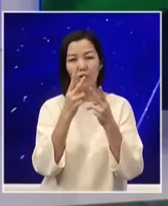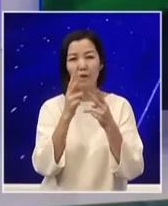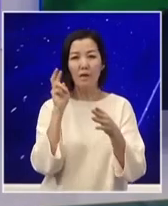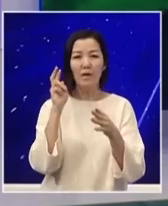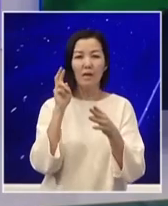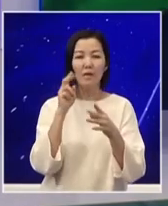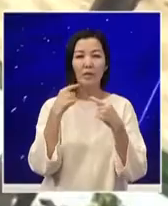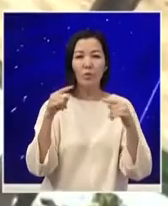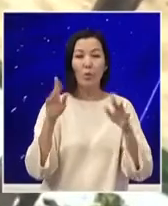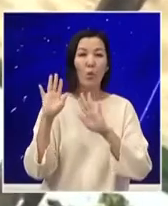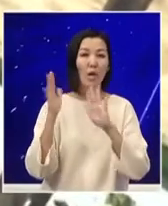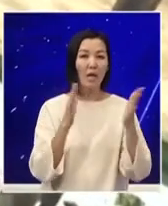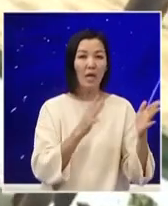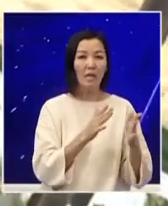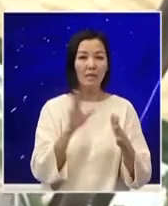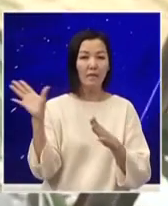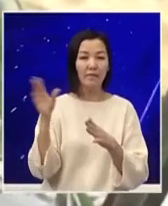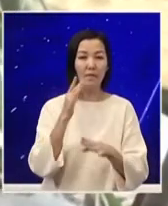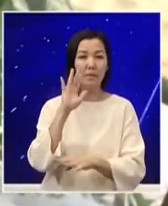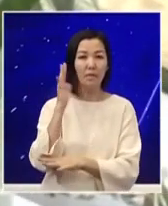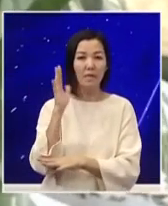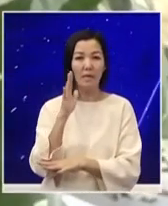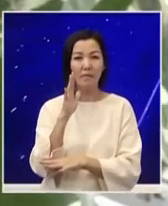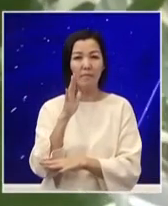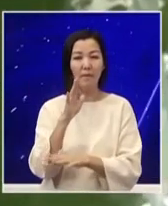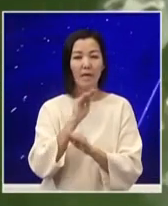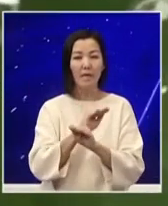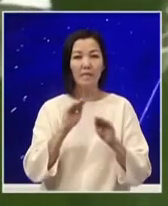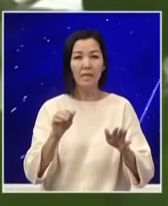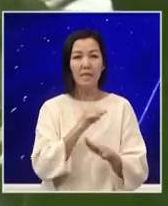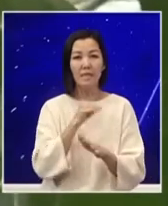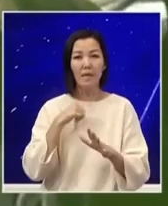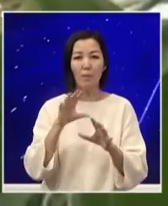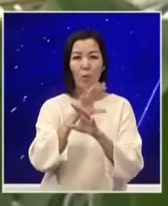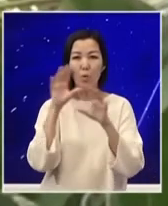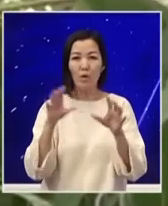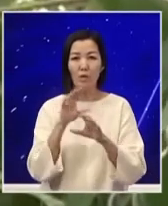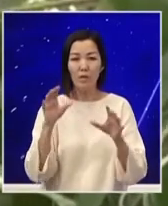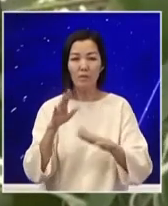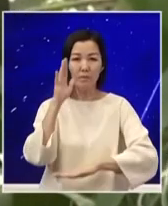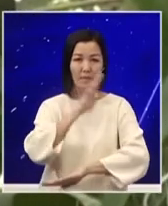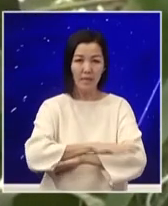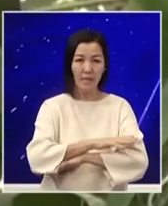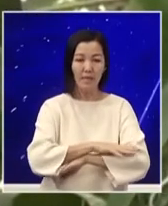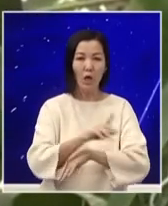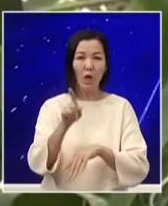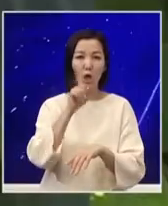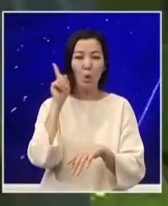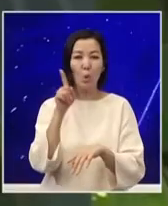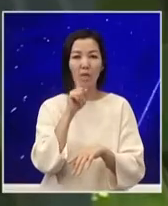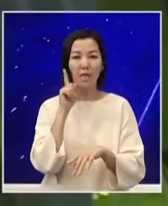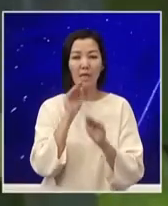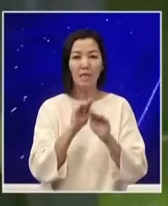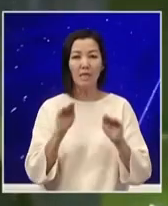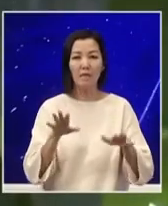в тропический лес. За всеми деревьями в этой теплице дети ухаживают на факультативных занятиях.